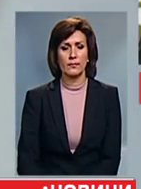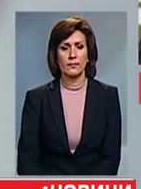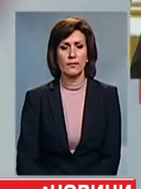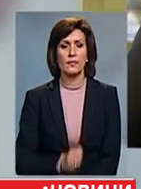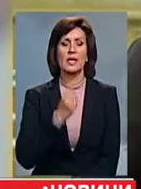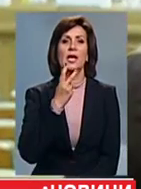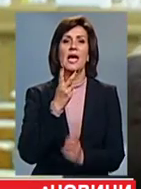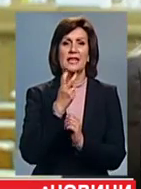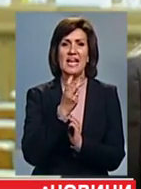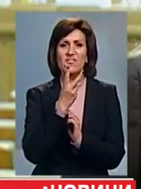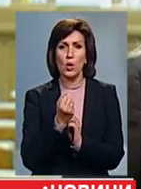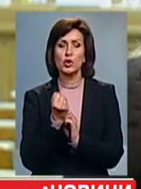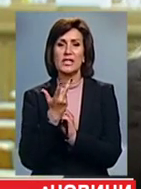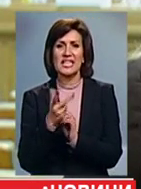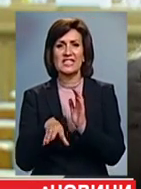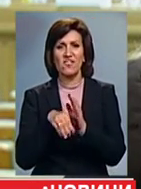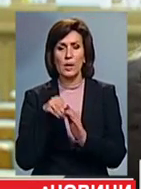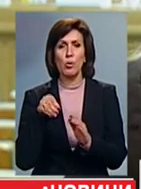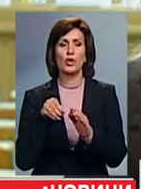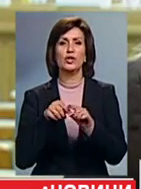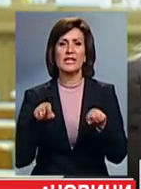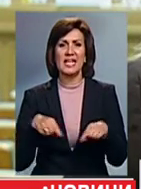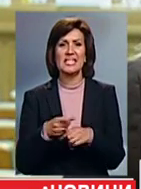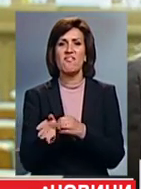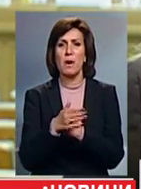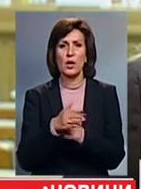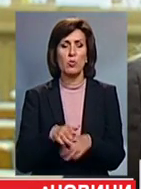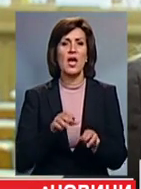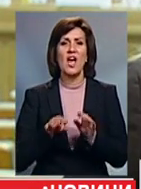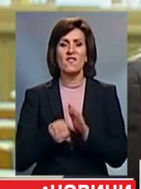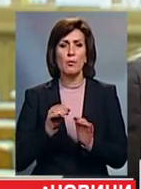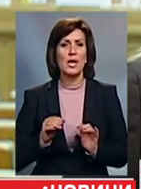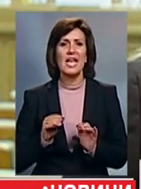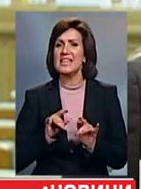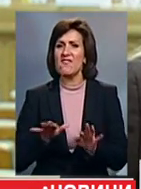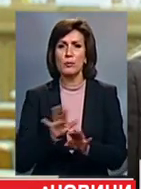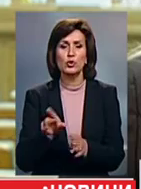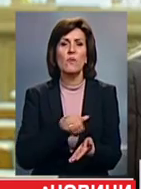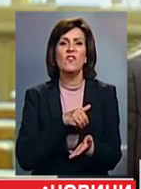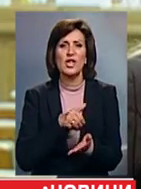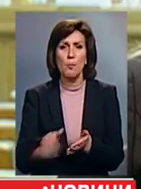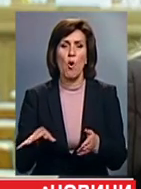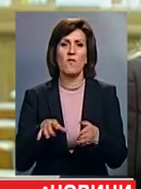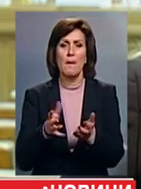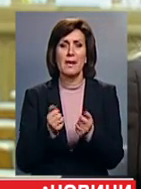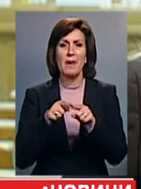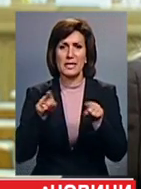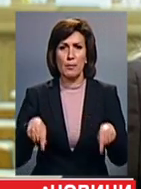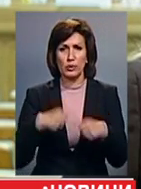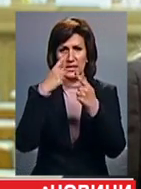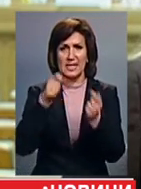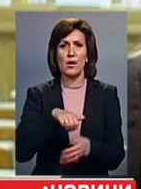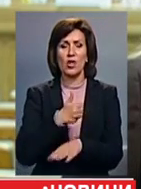На 213 виборчих дільницях у Маріуполі вибори не відбулись через відмову приймати бюлетені, заявив голова ЦВК